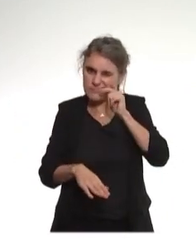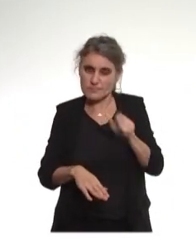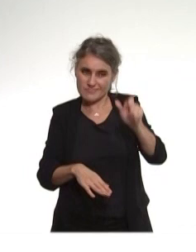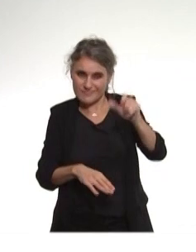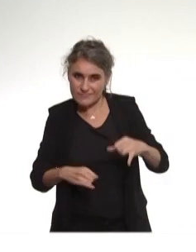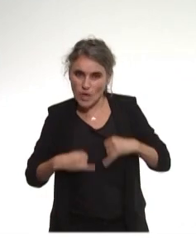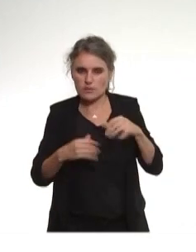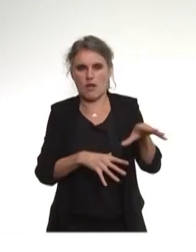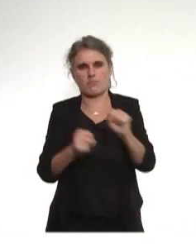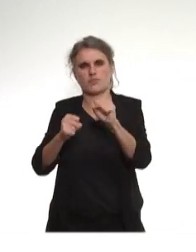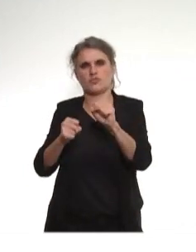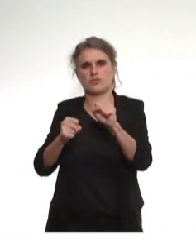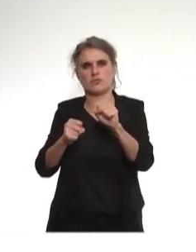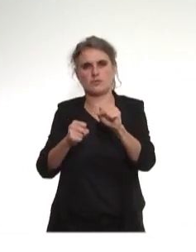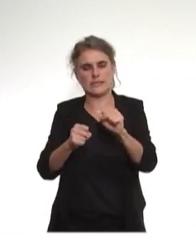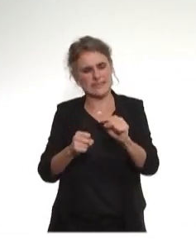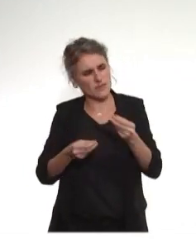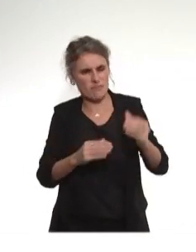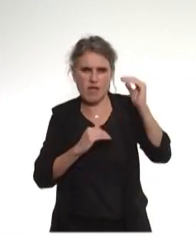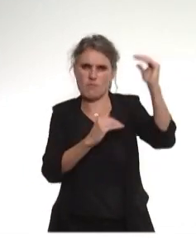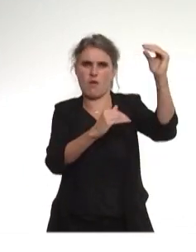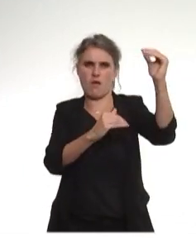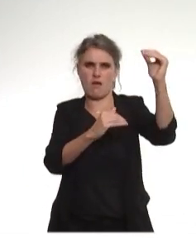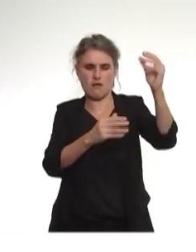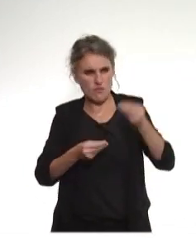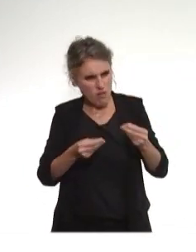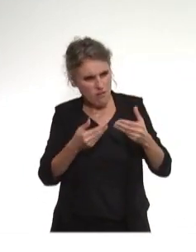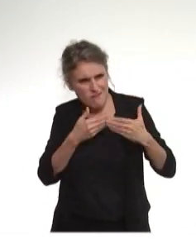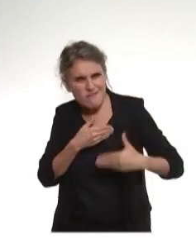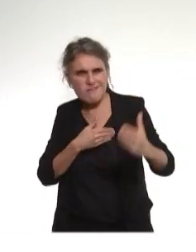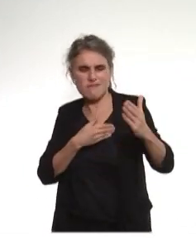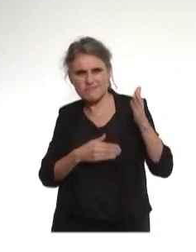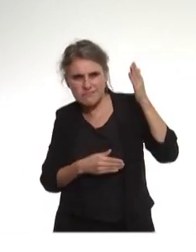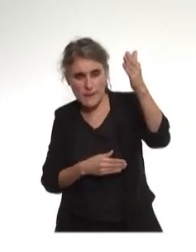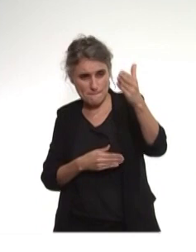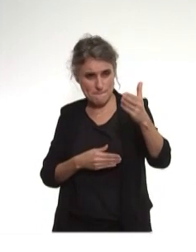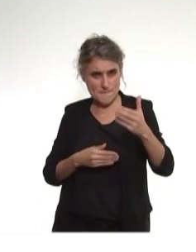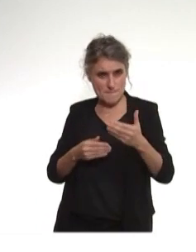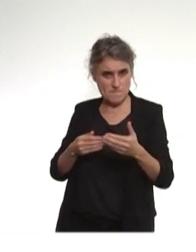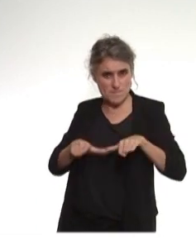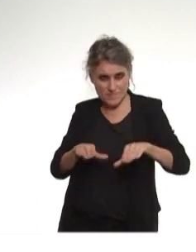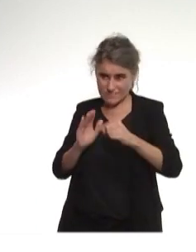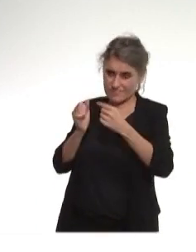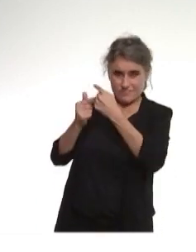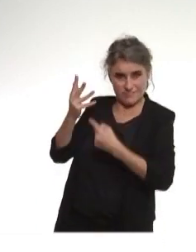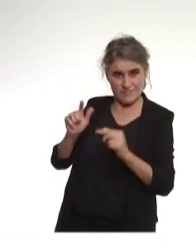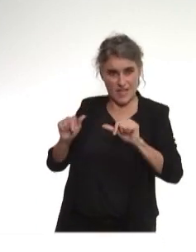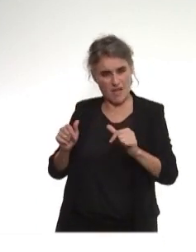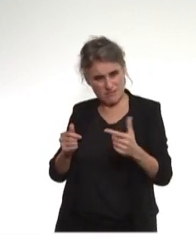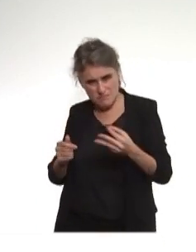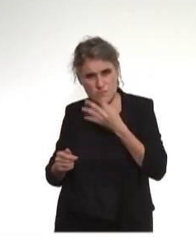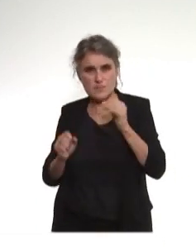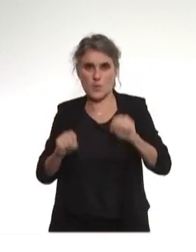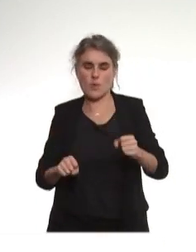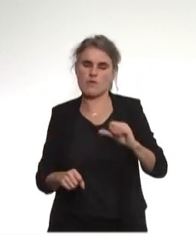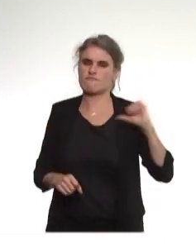des jeunes keller ou un espoir que leur ouvre des perspectives qu'elle se saisisse des dispositifs du gouvernement nous avons tous une responsabilité